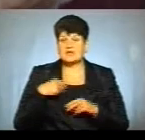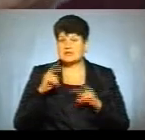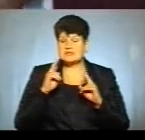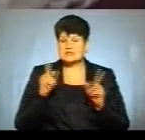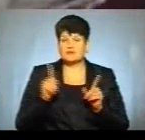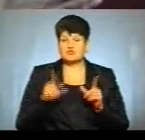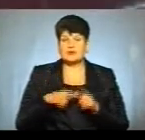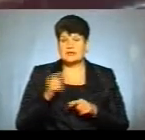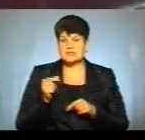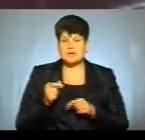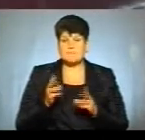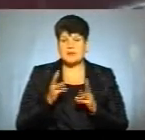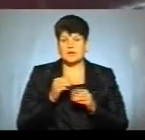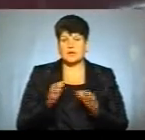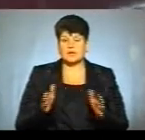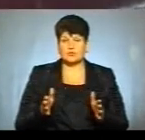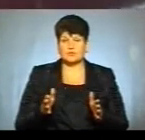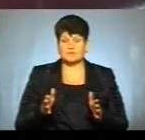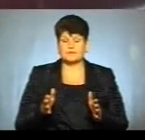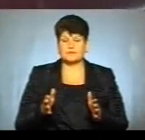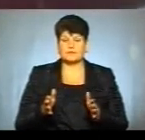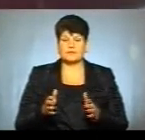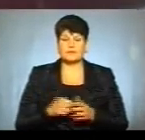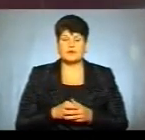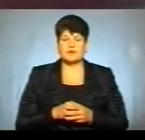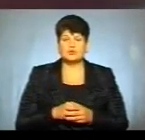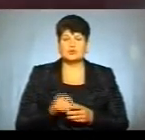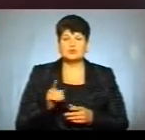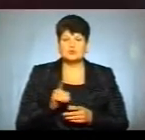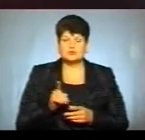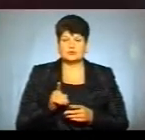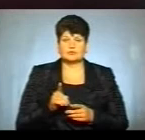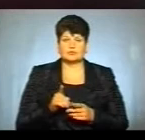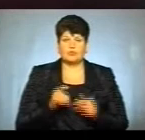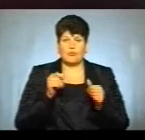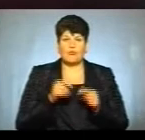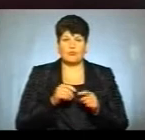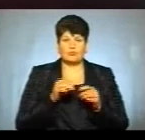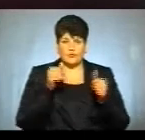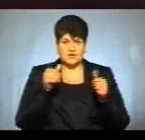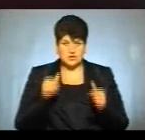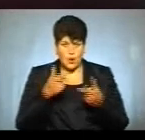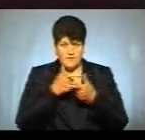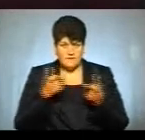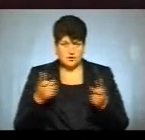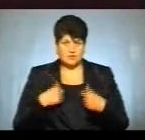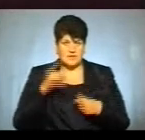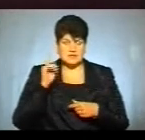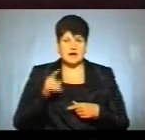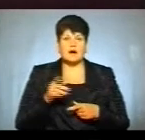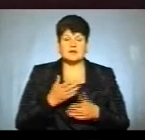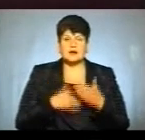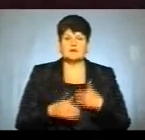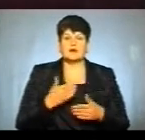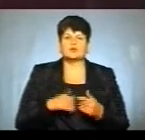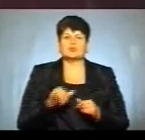що листя палити не можна. Ну повісити якесь об'явлення, що-небудь, щоб я не знав, що. Я інвалід. Куди мені